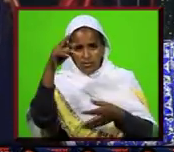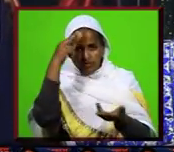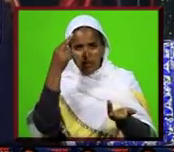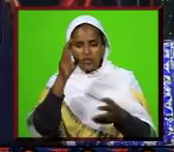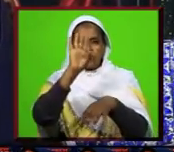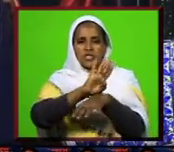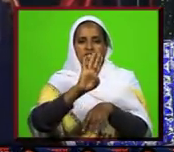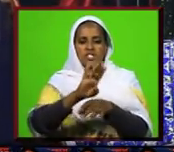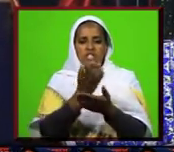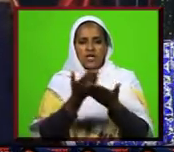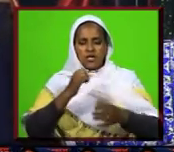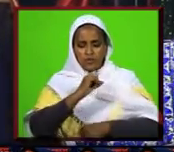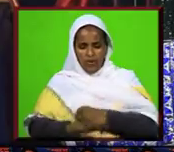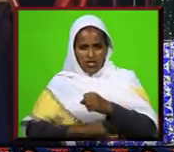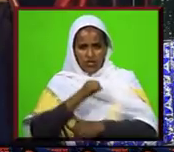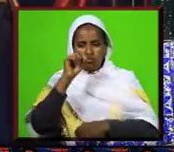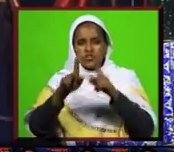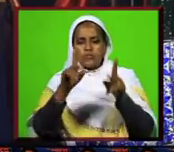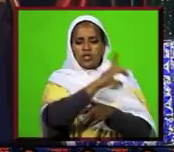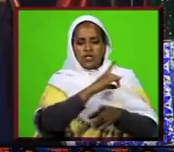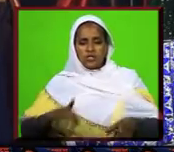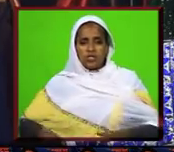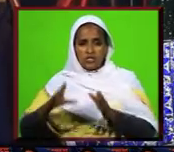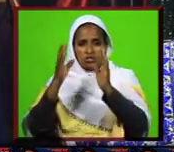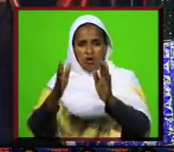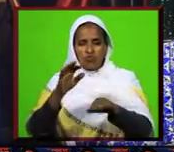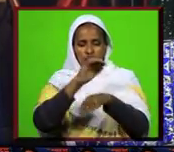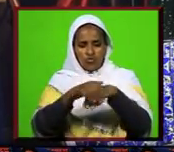ስለሆነም የቤተ ክርስቲያን ነገር የሚያስጨንቀው ህዝበ